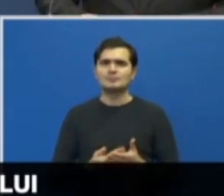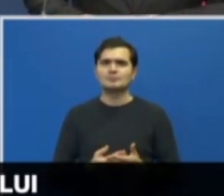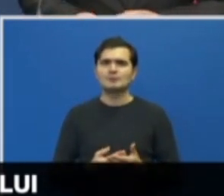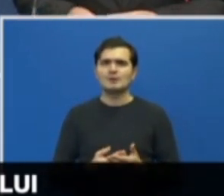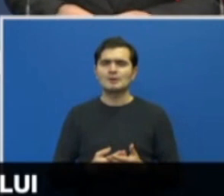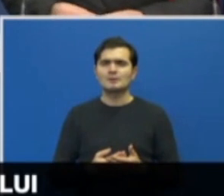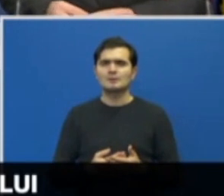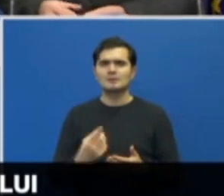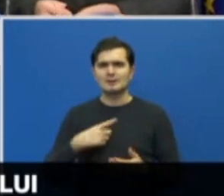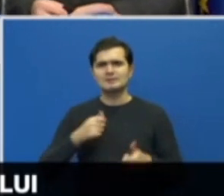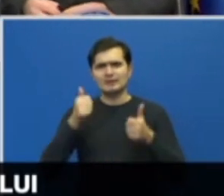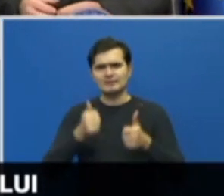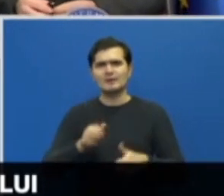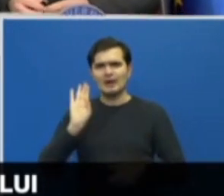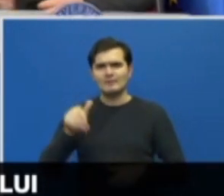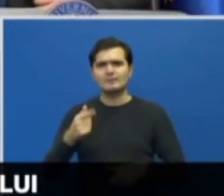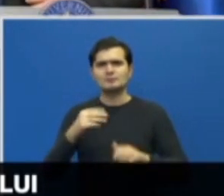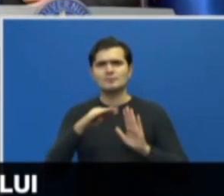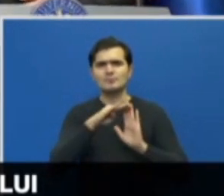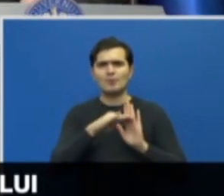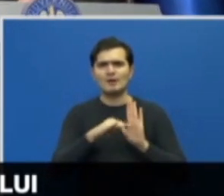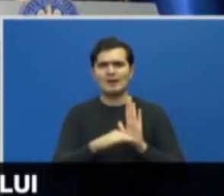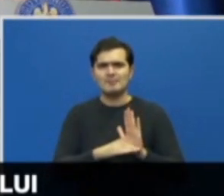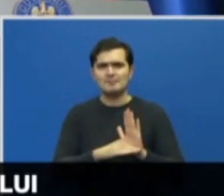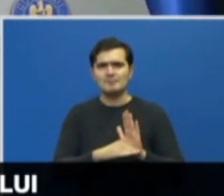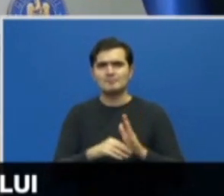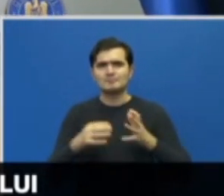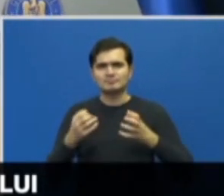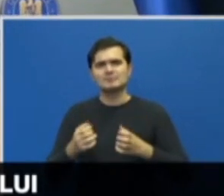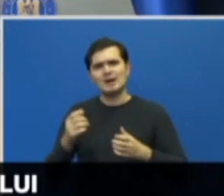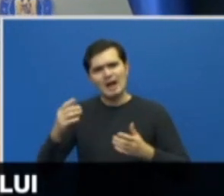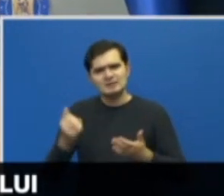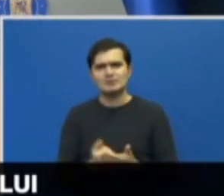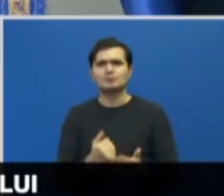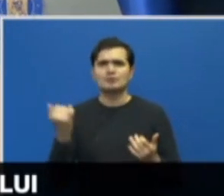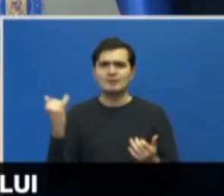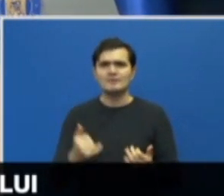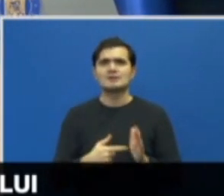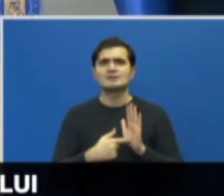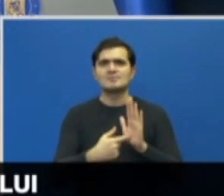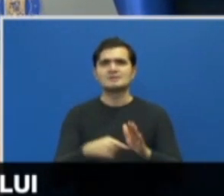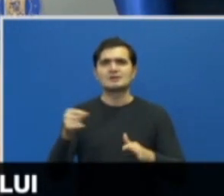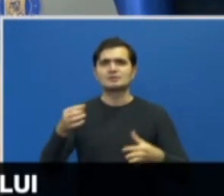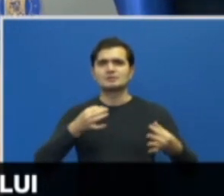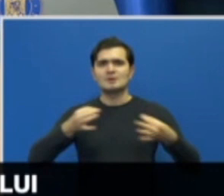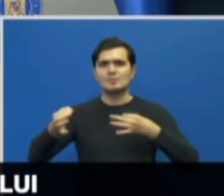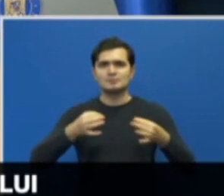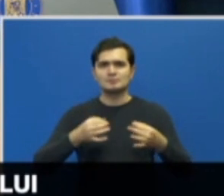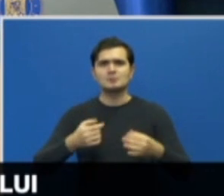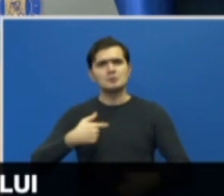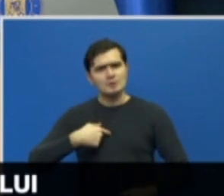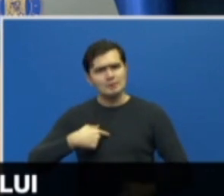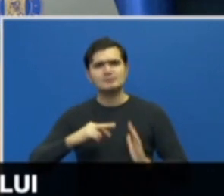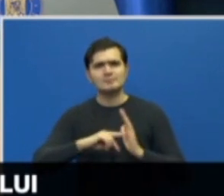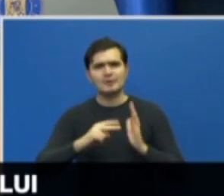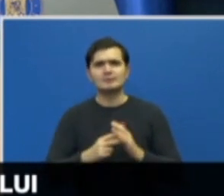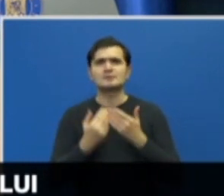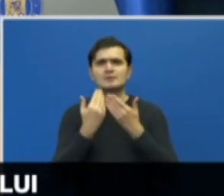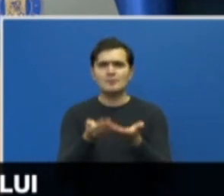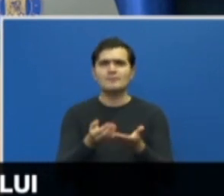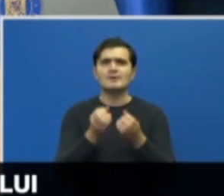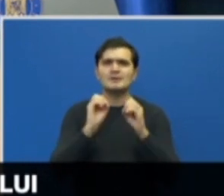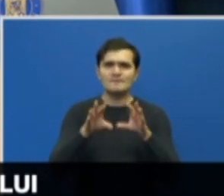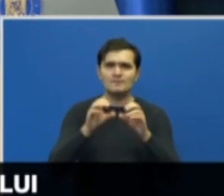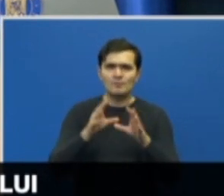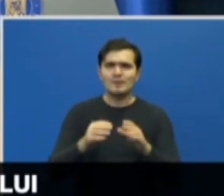ciuda programului pe care l-ați avut, ați reușit totuși să prezentați aceste măsuri. Sunt pregătit să vă ofer detalii în măsura în care veți dori. Mulțumesc